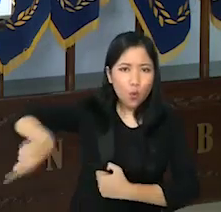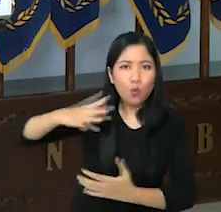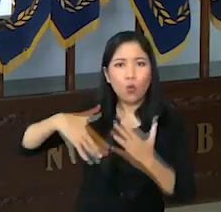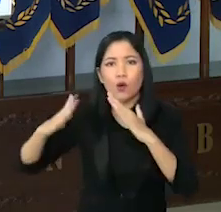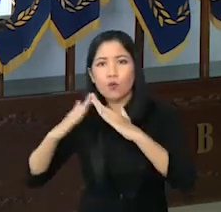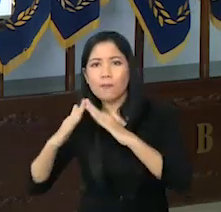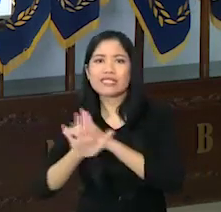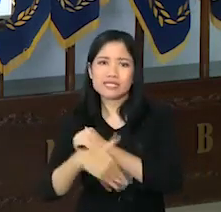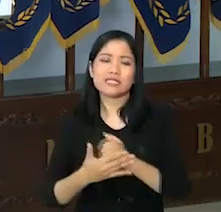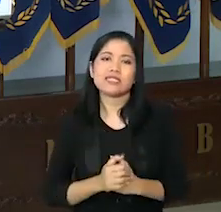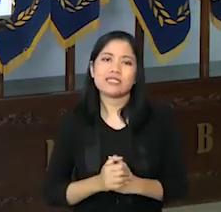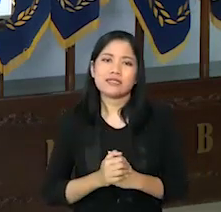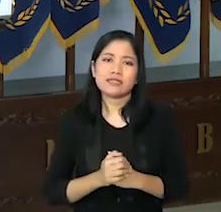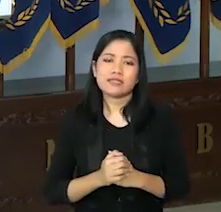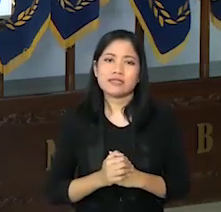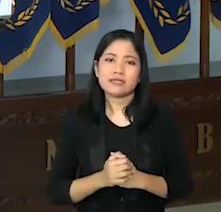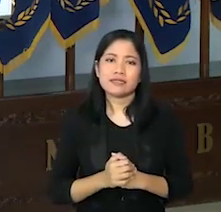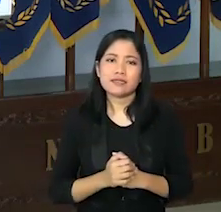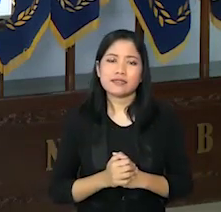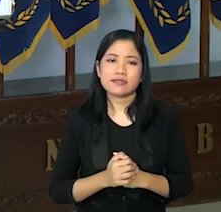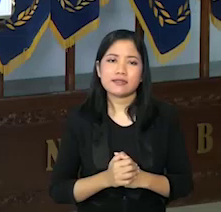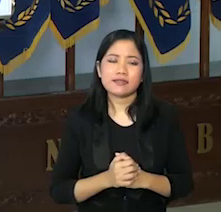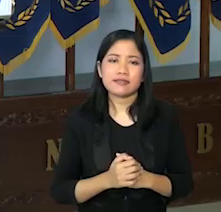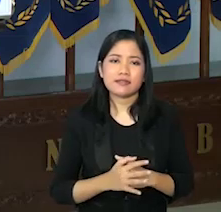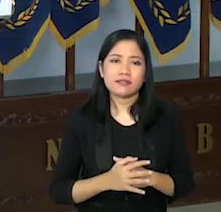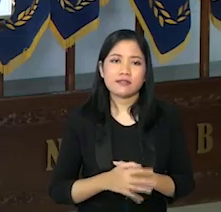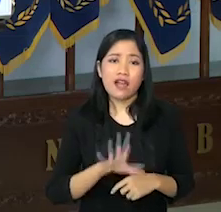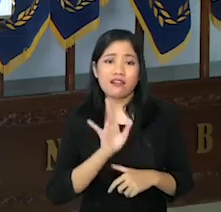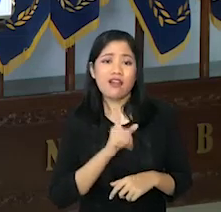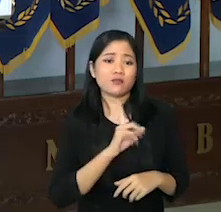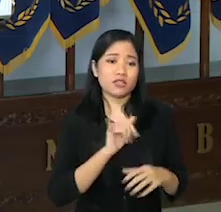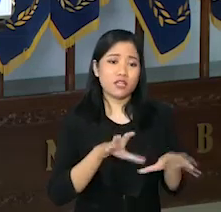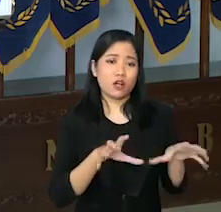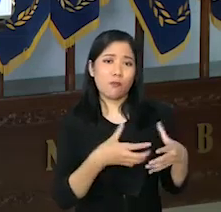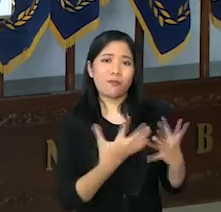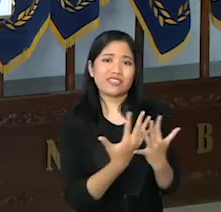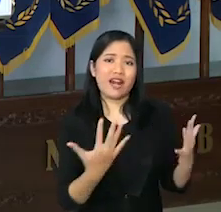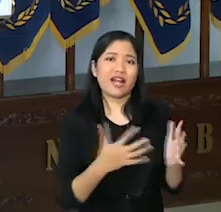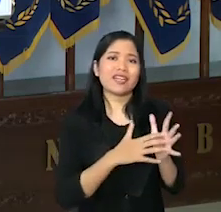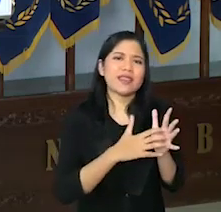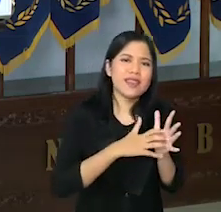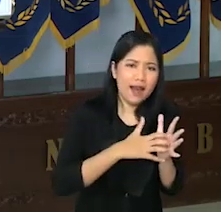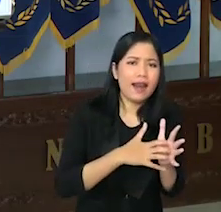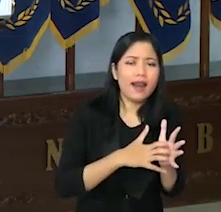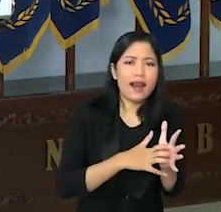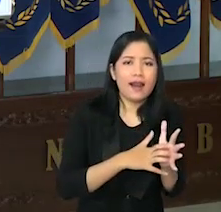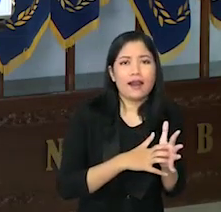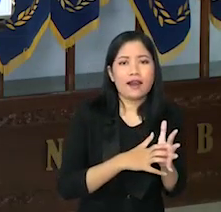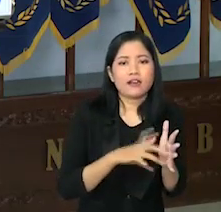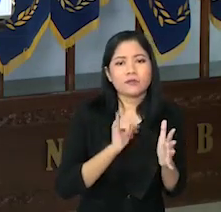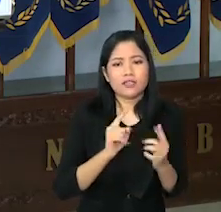kemudian masih banyak kelompok masyarakat yang rentan yang mengabaikan